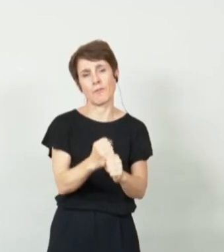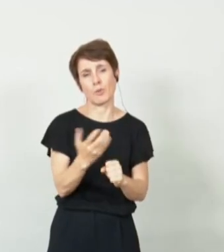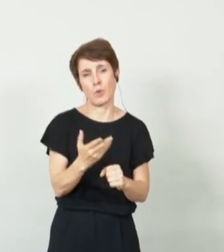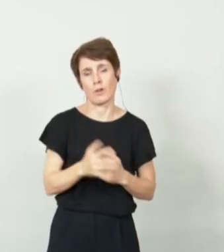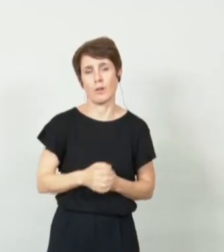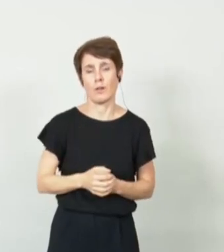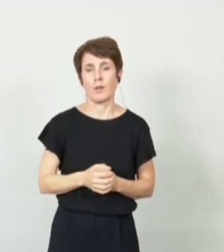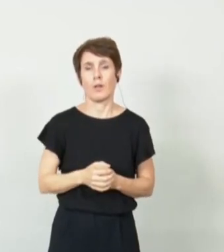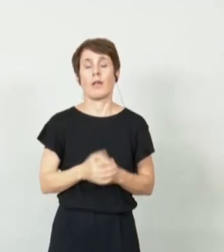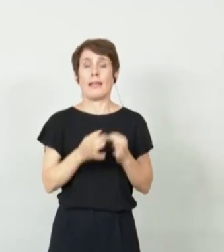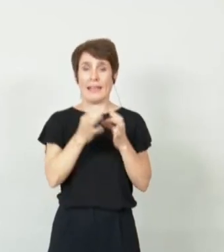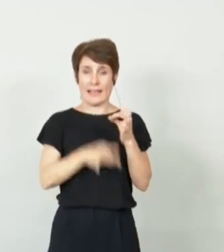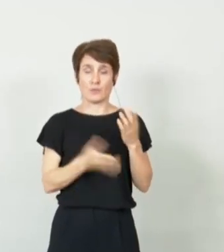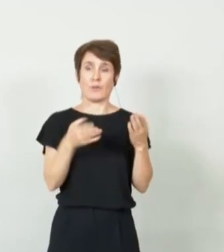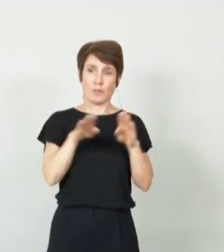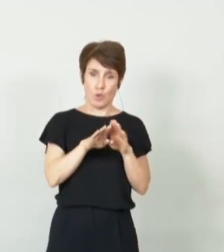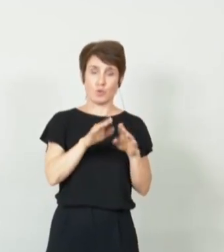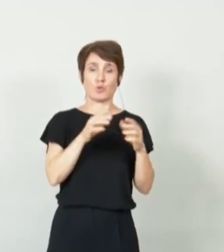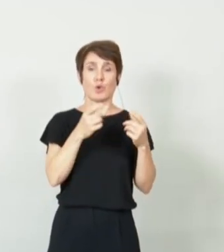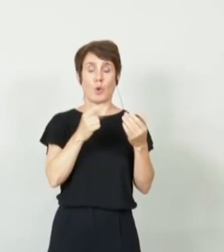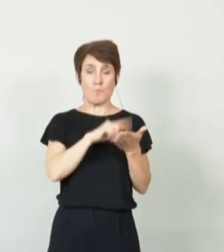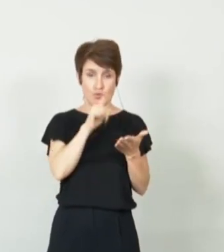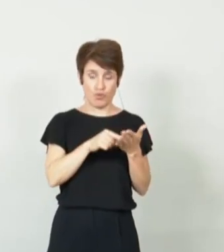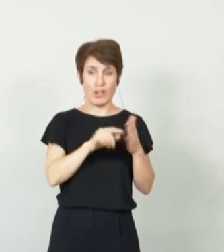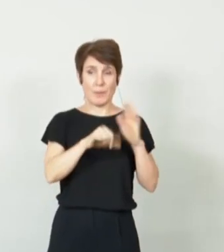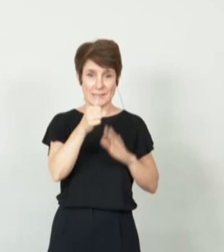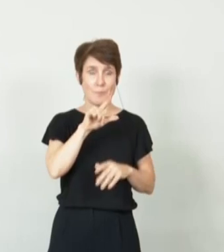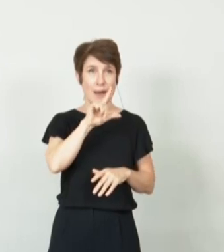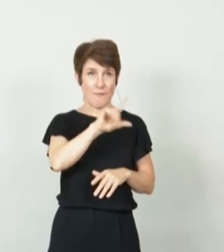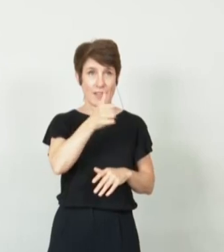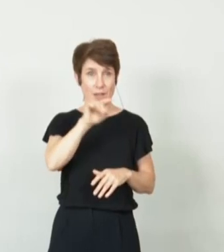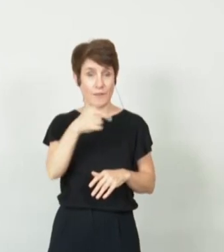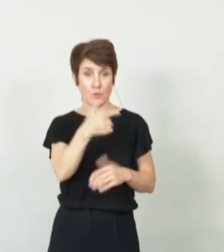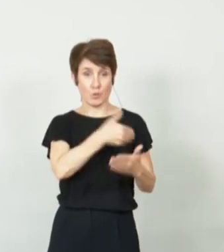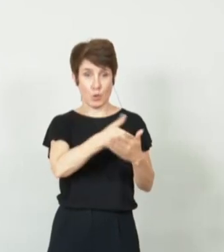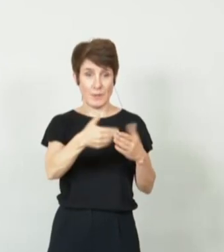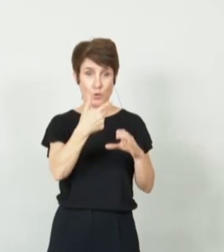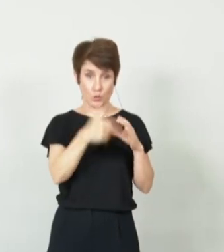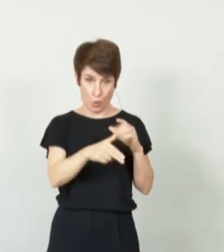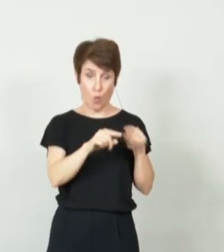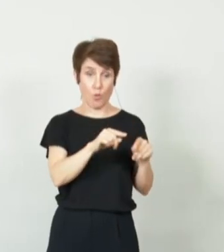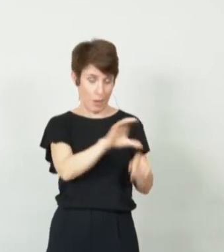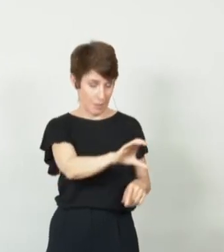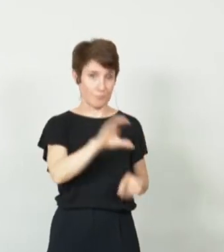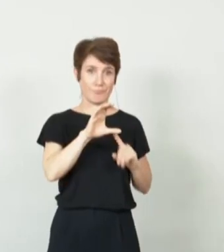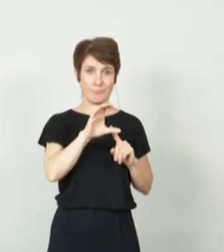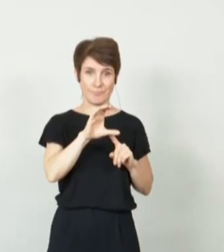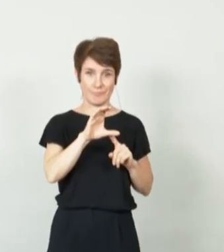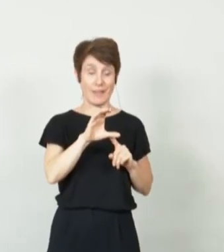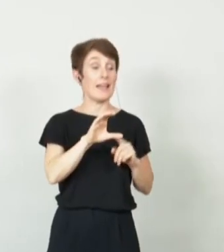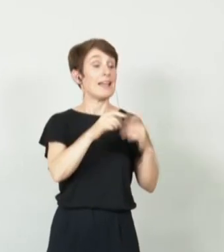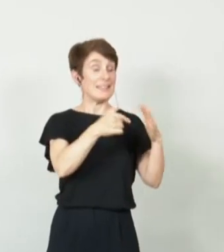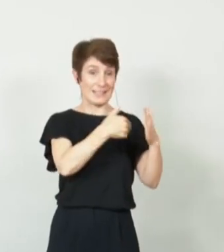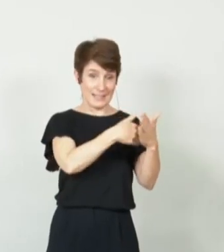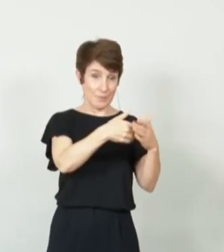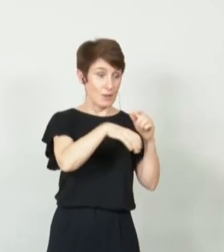résultat de clôture de fonctionnement du budget principal de 21,2 millions d'euros va couvrir 17 millions d'euros